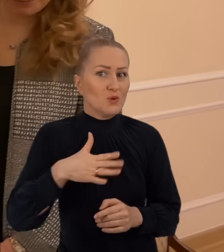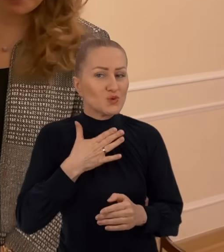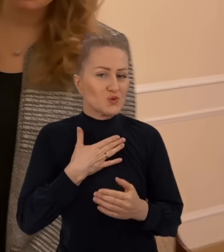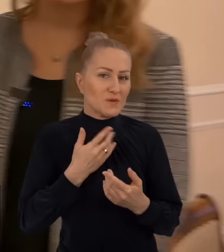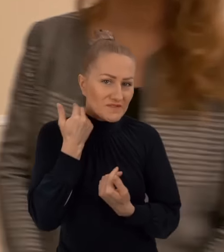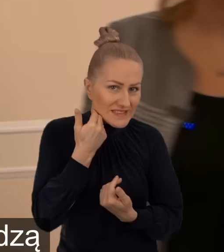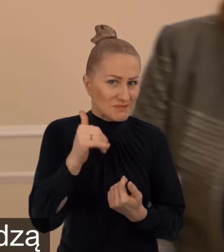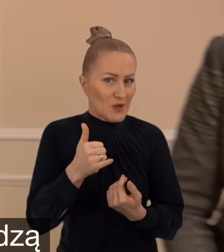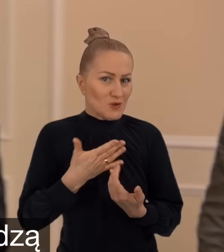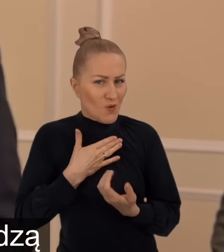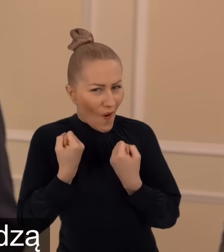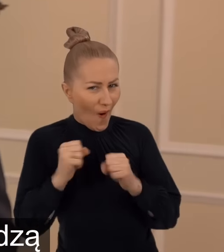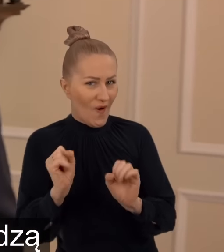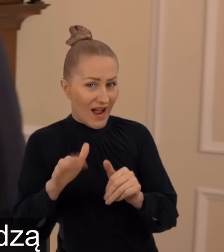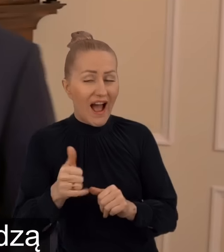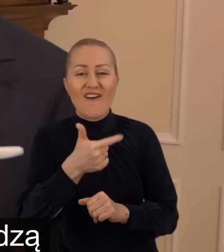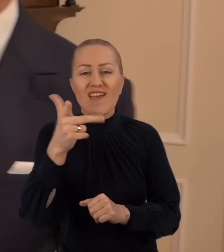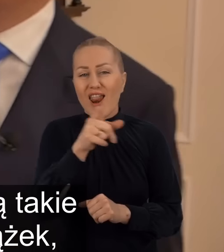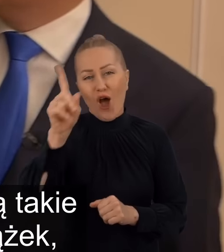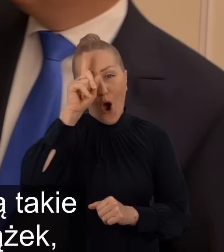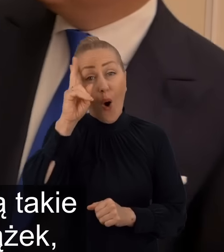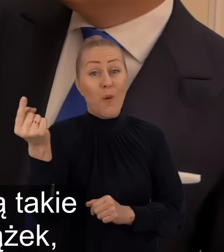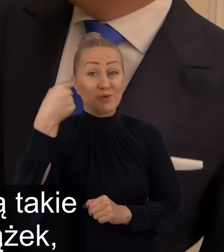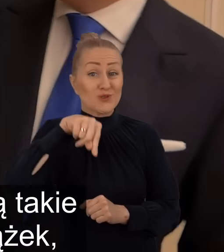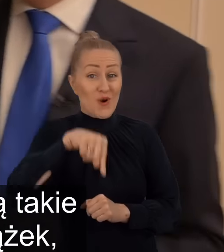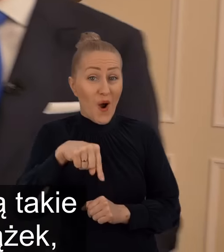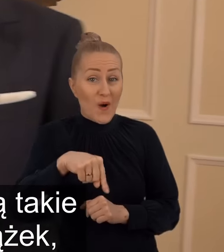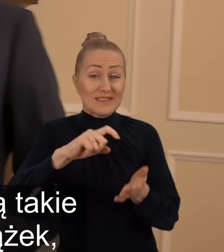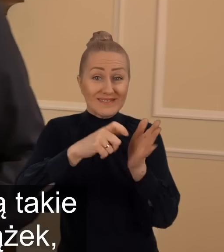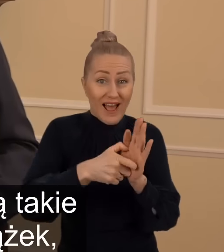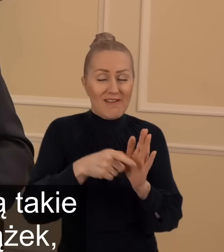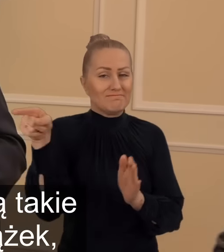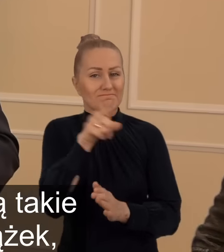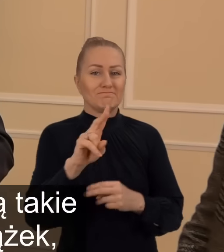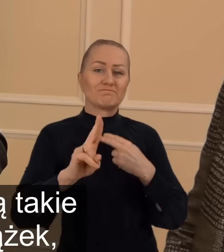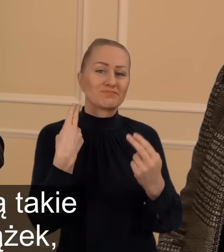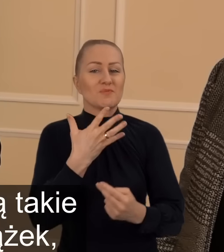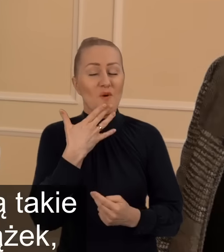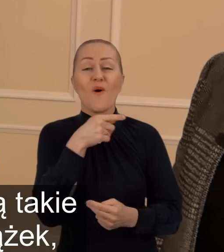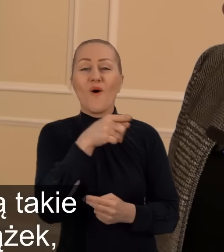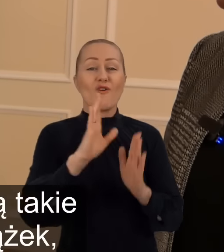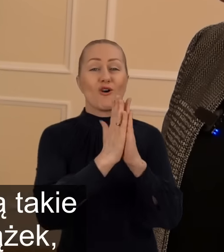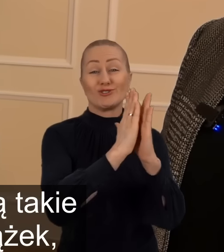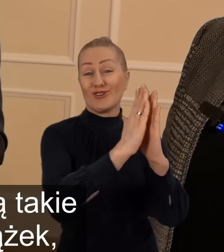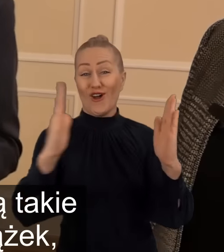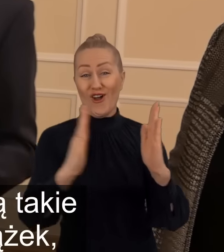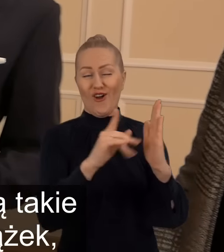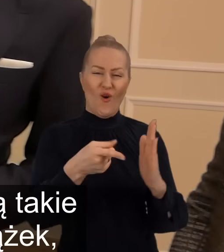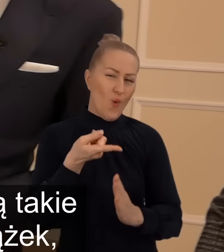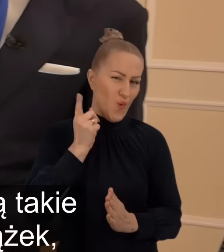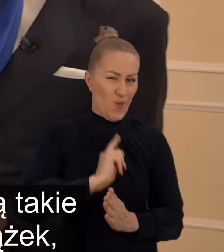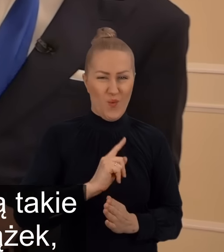ośmielić. Większość osób, które przychodzą do tego gabinetu, twierdzą, że to są takie